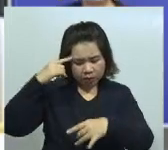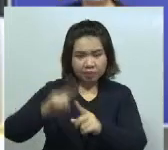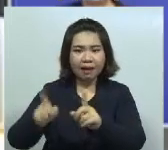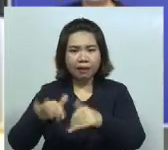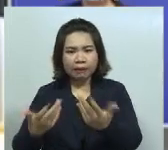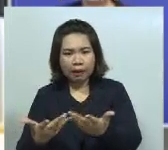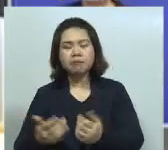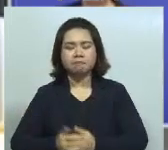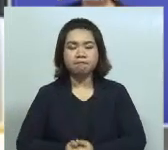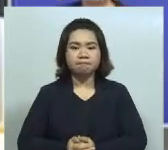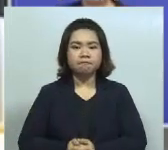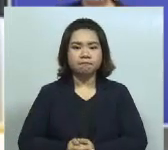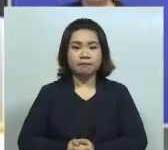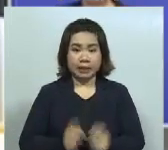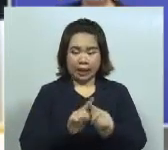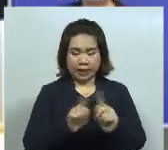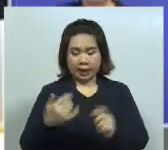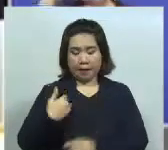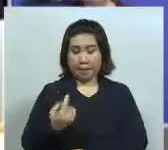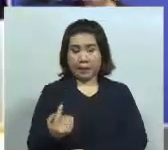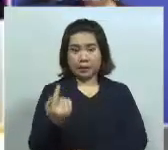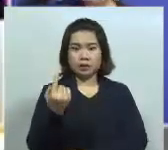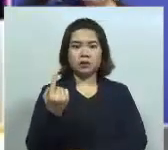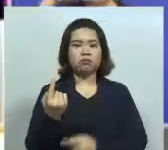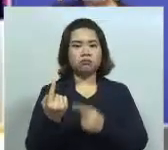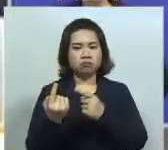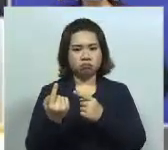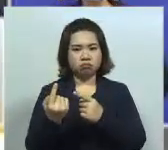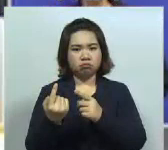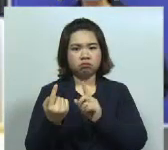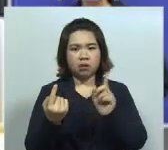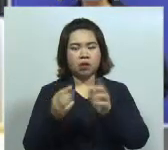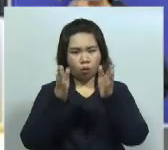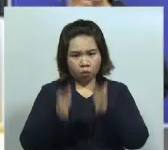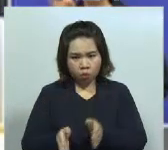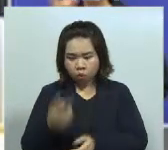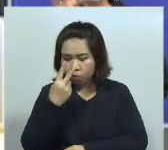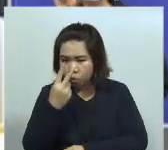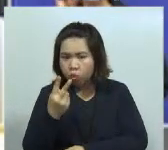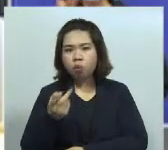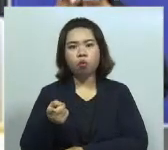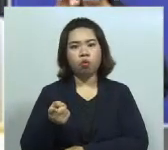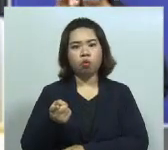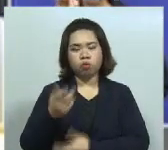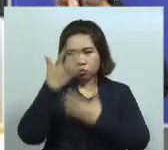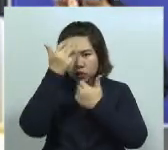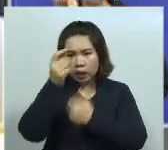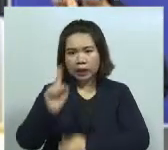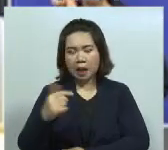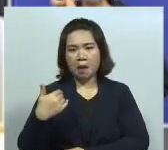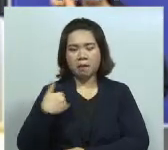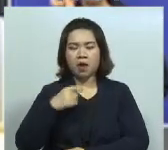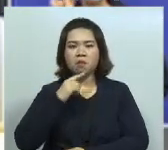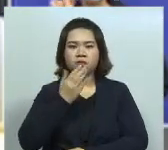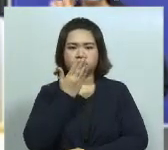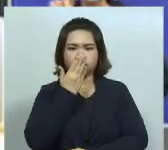ไม่แต่อีกหนึ่งเสียงค่ะที่เรียกว่าเป็นประเด็นที่น่าจับตาช่วงคืนที่ผ่านมานั่นก็คือการงด